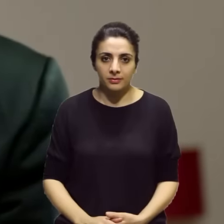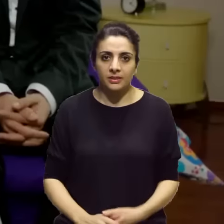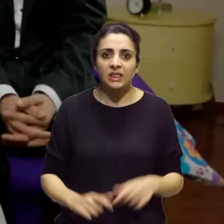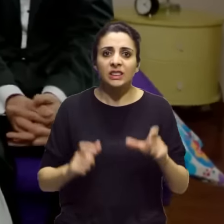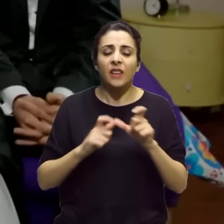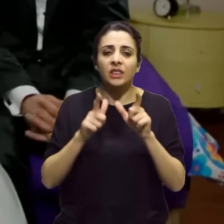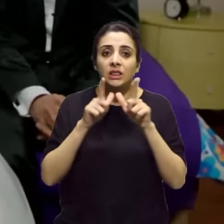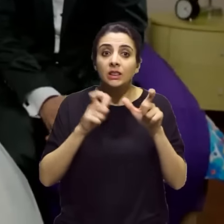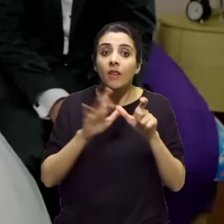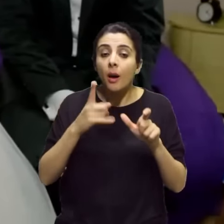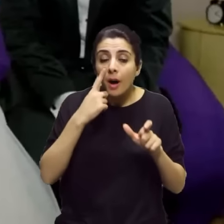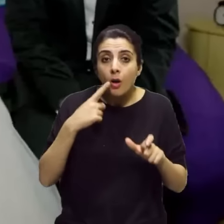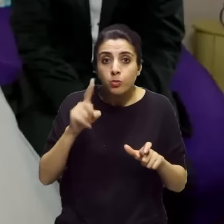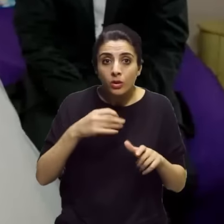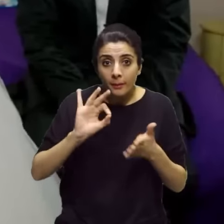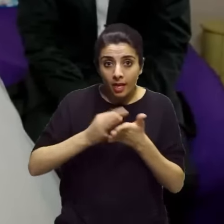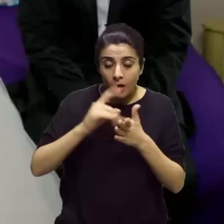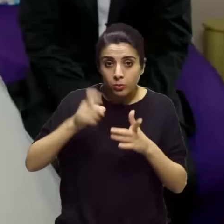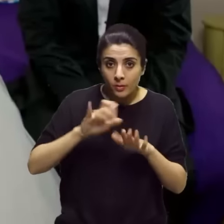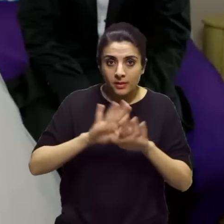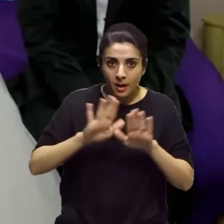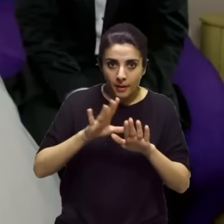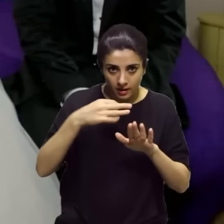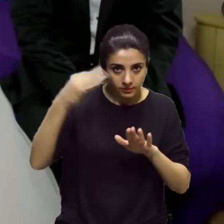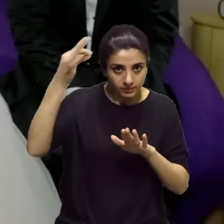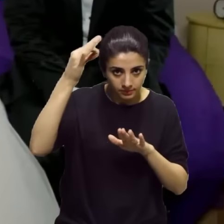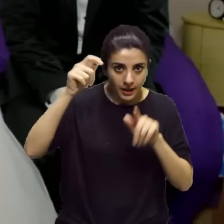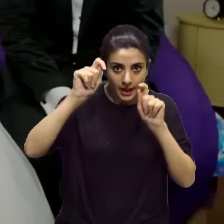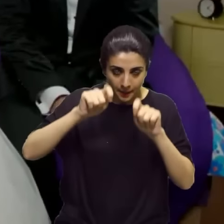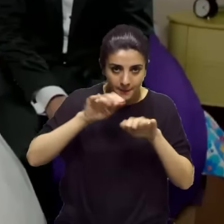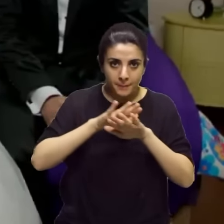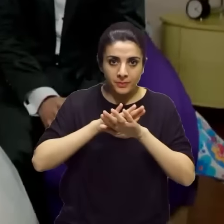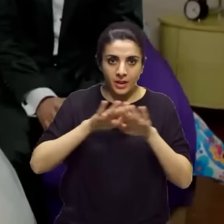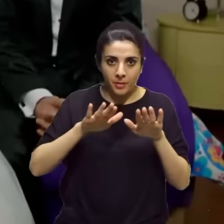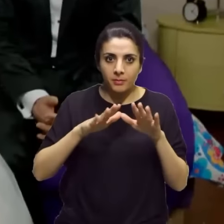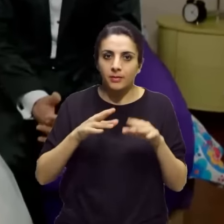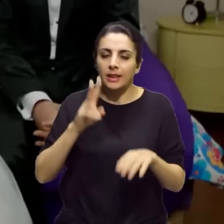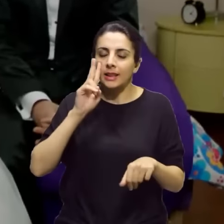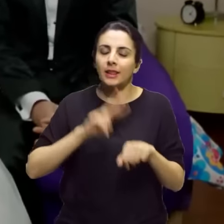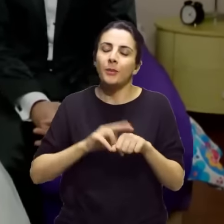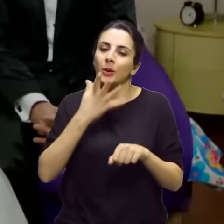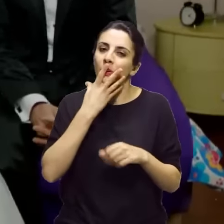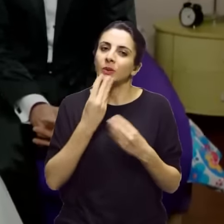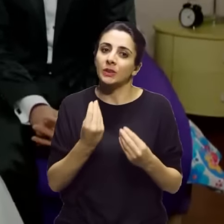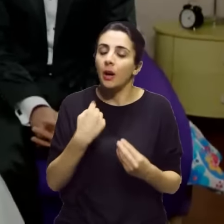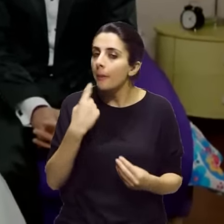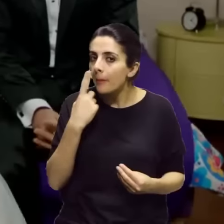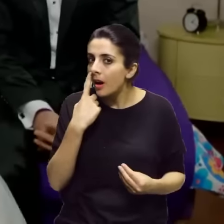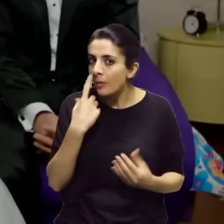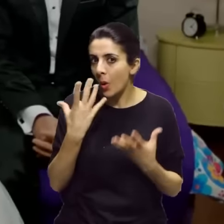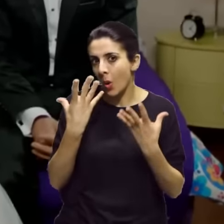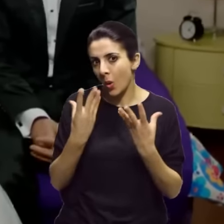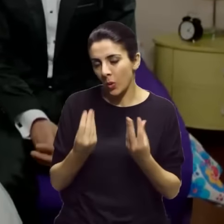Sevinç. Sevinç bak buldum. Firkete burada. Aa, şunu da şöyle sabitleyelim. Başına taktı. Vallahi çok güzelsin kız. Bakayım.